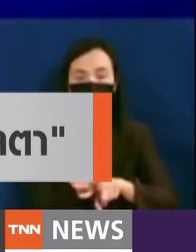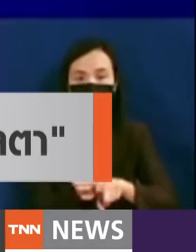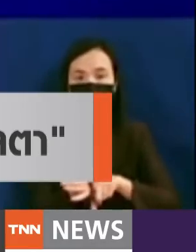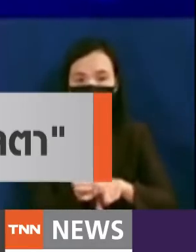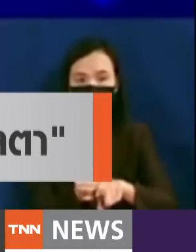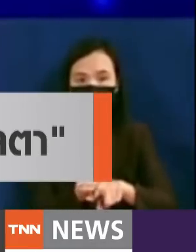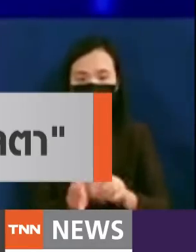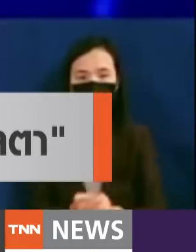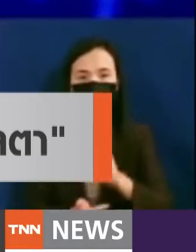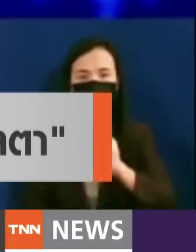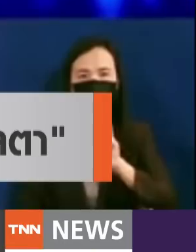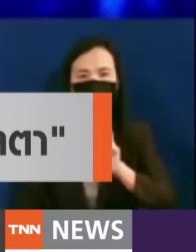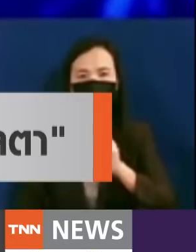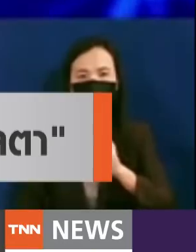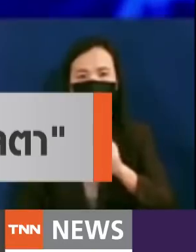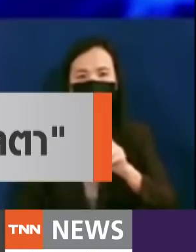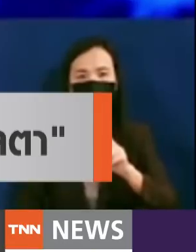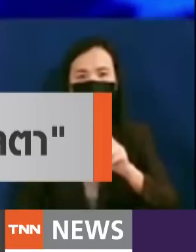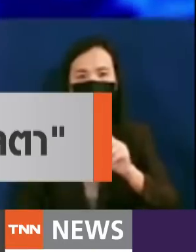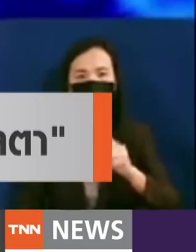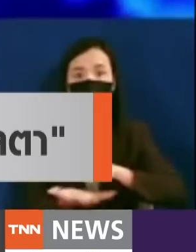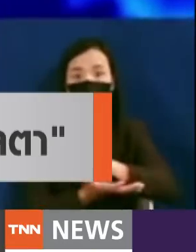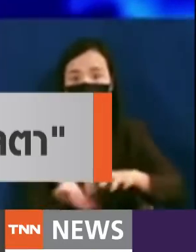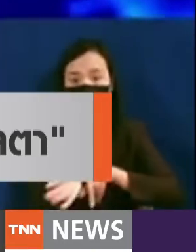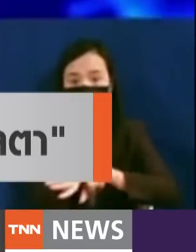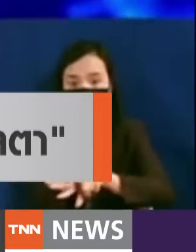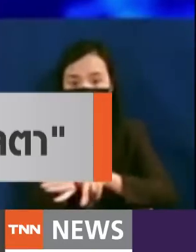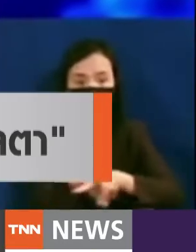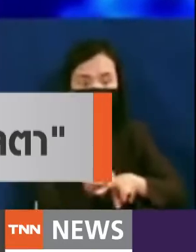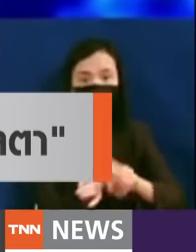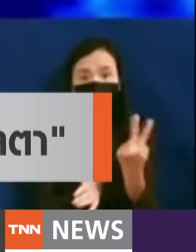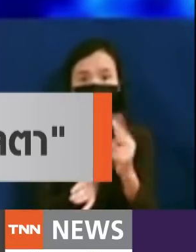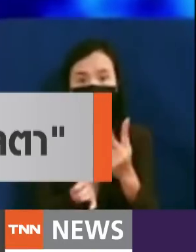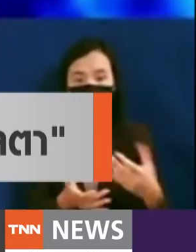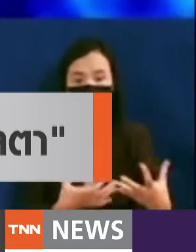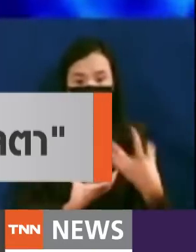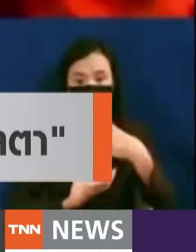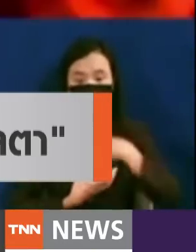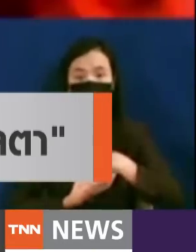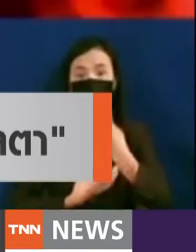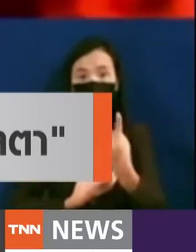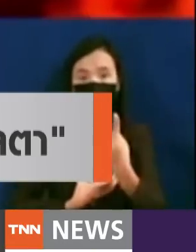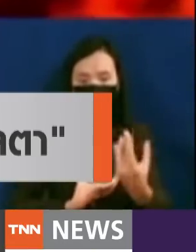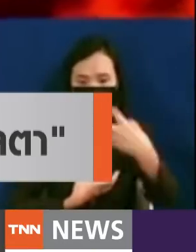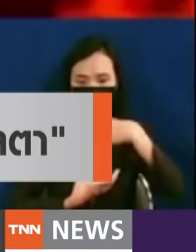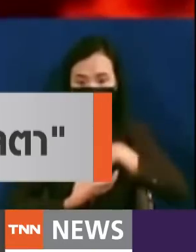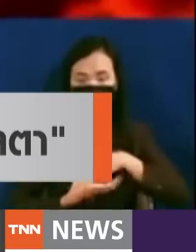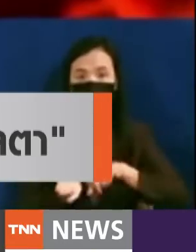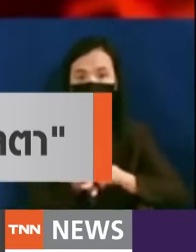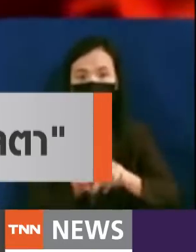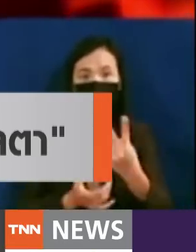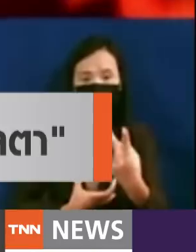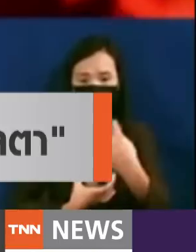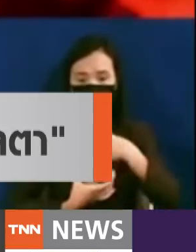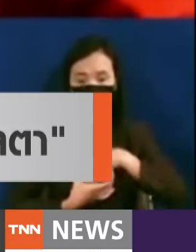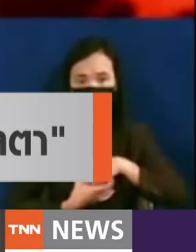mix infection คือเป็นการติดเชื้อผสมนั่นหมายความว่าในตัวคนคนเดียวเนี่ยมีทั้ง2สายพันธุ์เลย